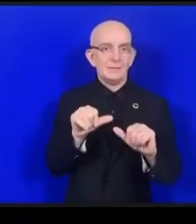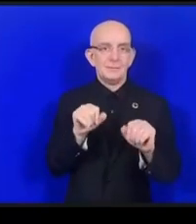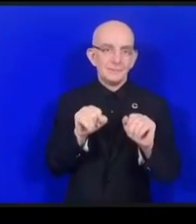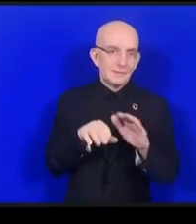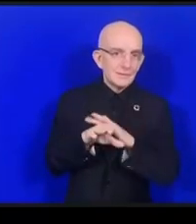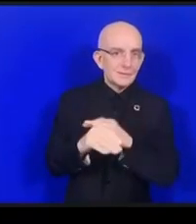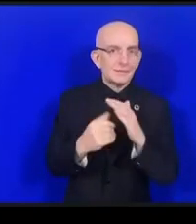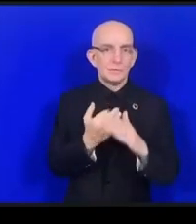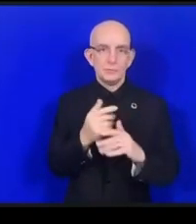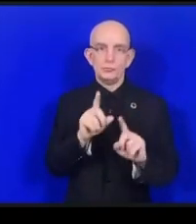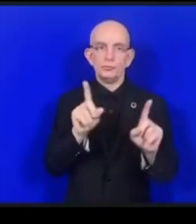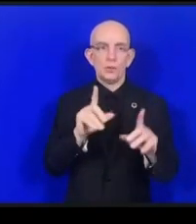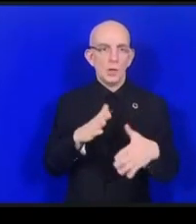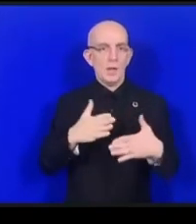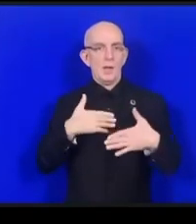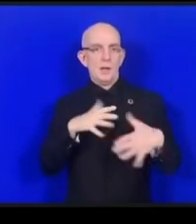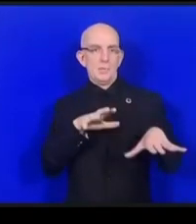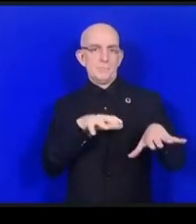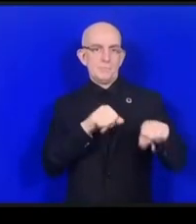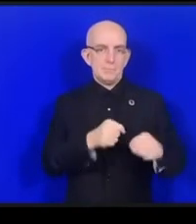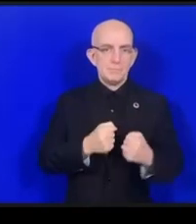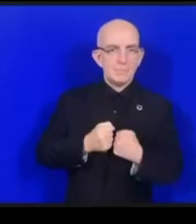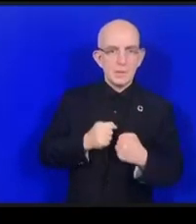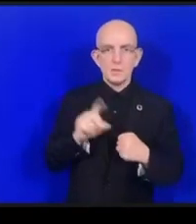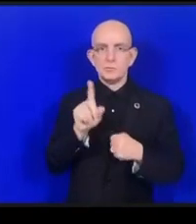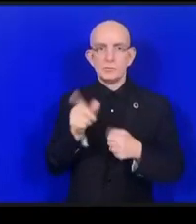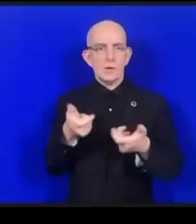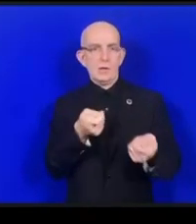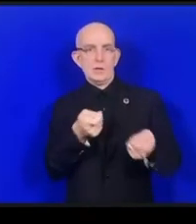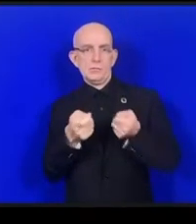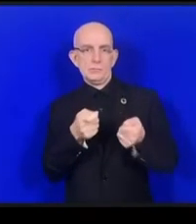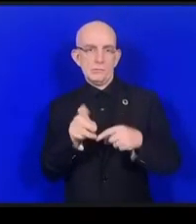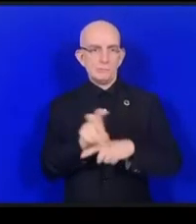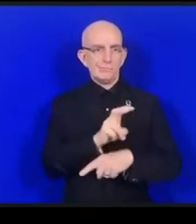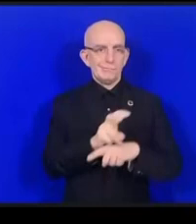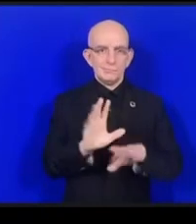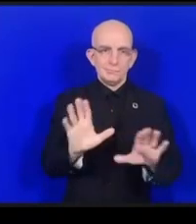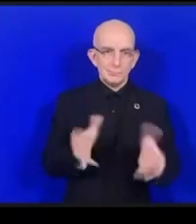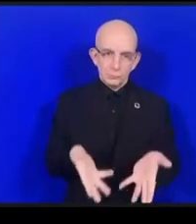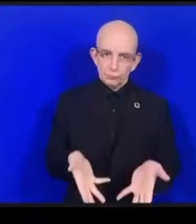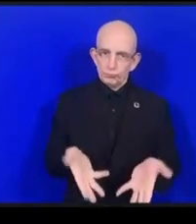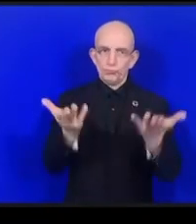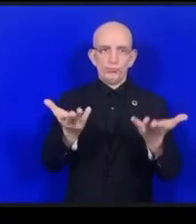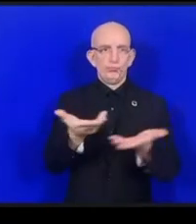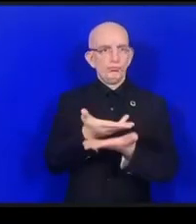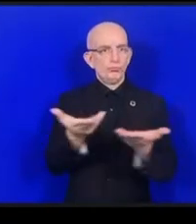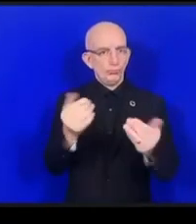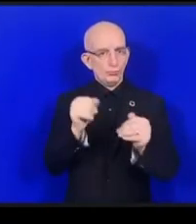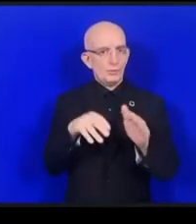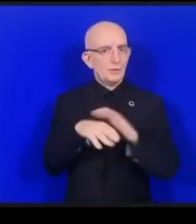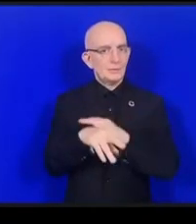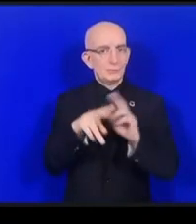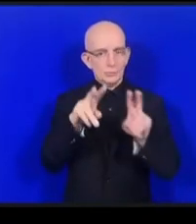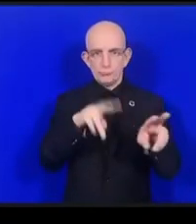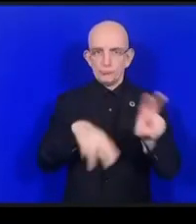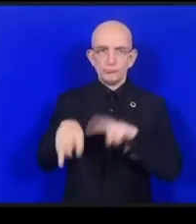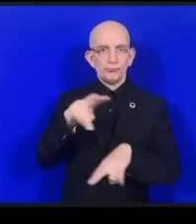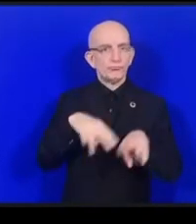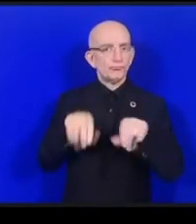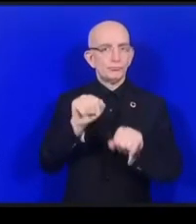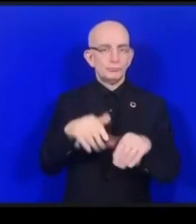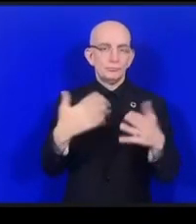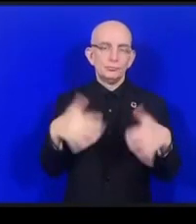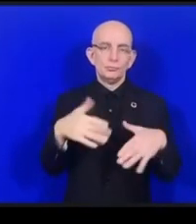доступ для этого нужен живой контент с тем чтобы обучающиеся видели себя в этом